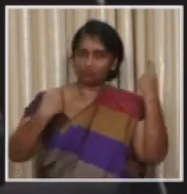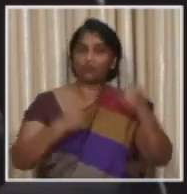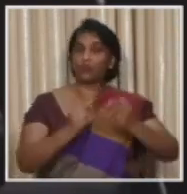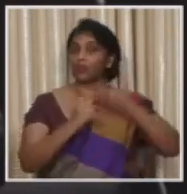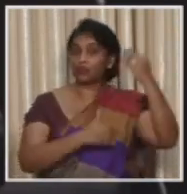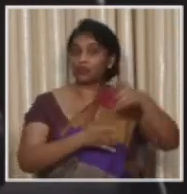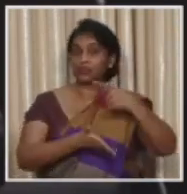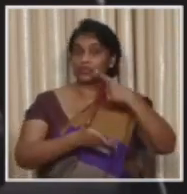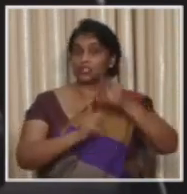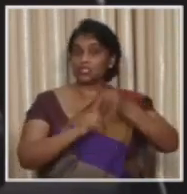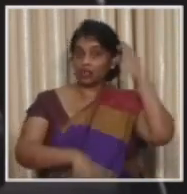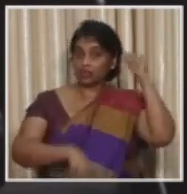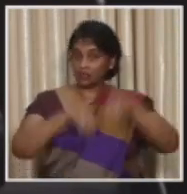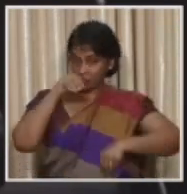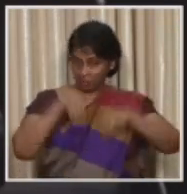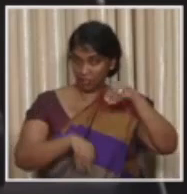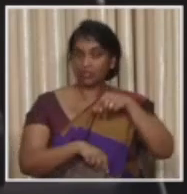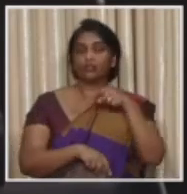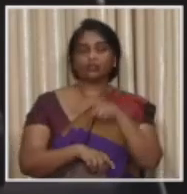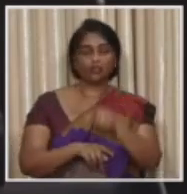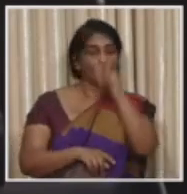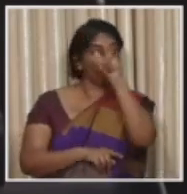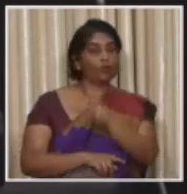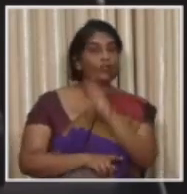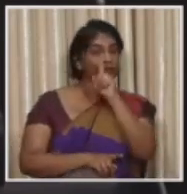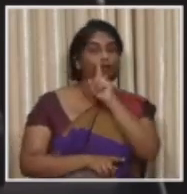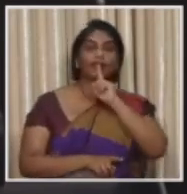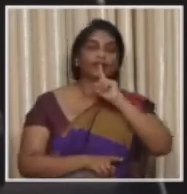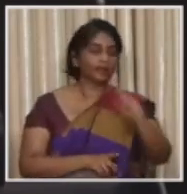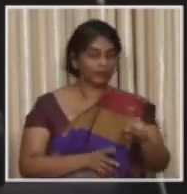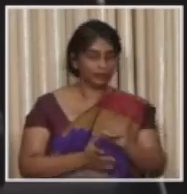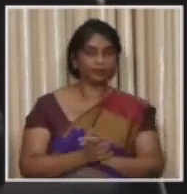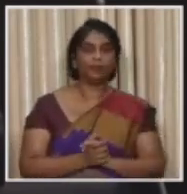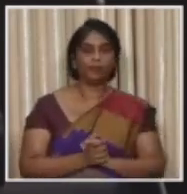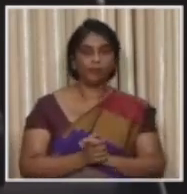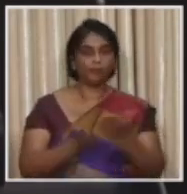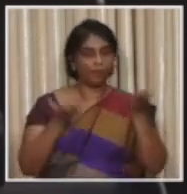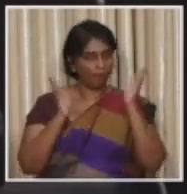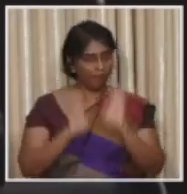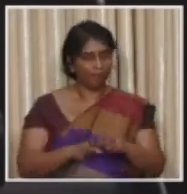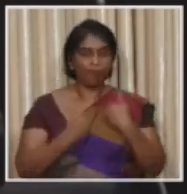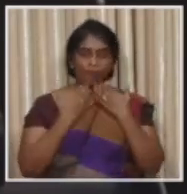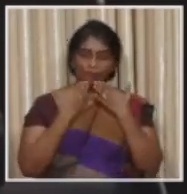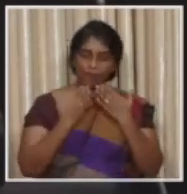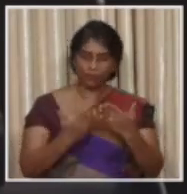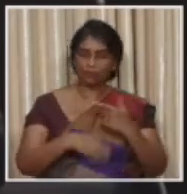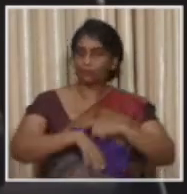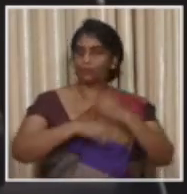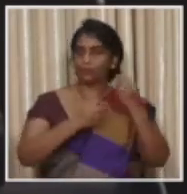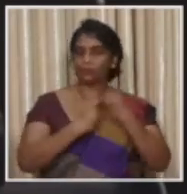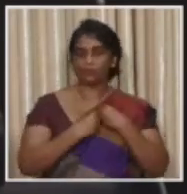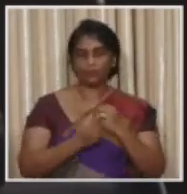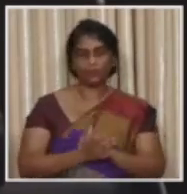ඊළඟ මැතිවරණයට පුළුවන් නම් ජනාධිපති අපේක්ෂකෙක් ඔබතුමාලා ඉදිරිපත් කරන්න කියලා. අවසාන කරන බොහොම ස්තුතියි අවස්ථාව ලබා දීම.